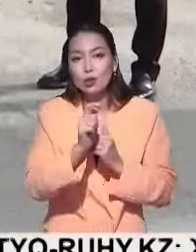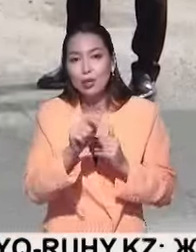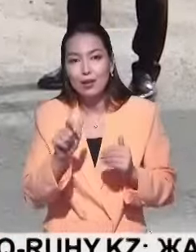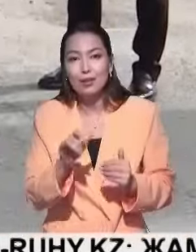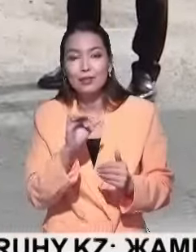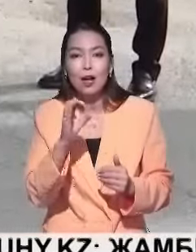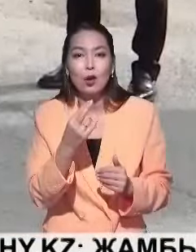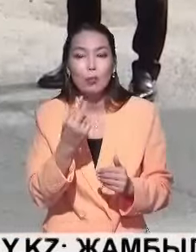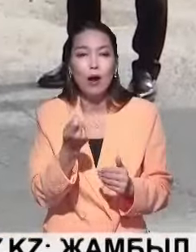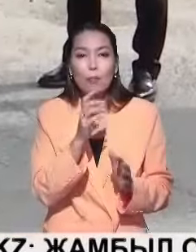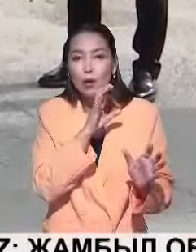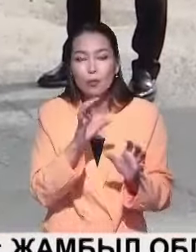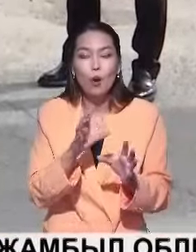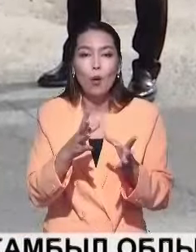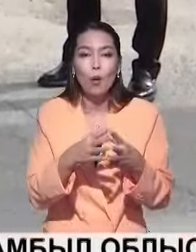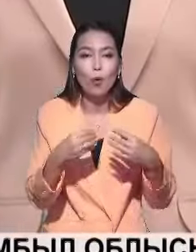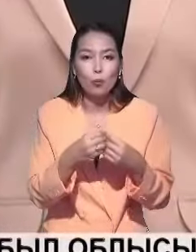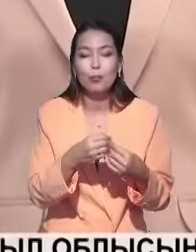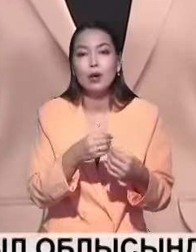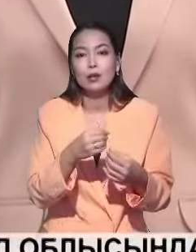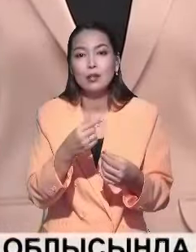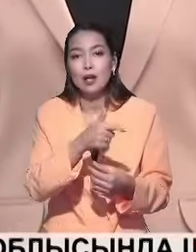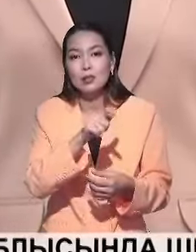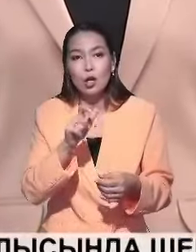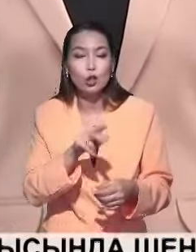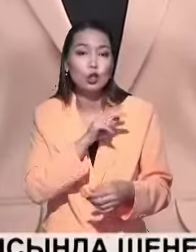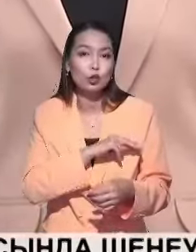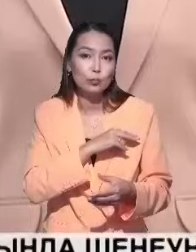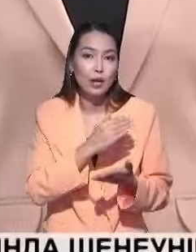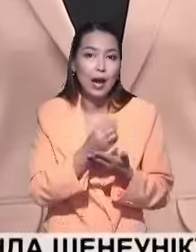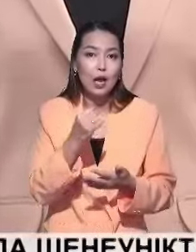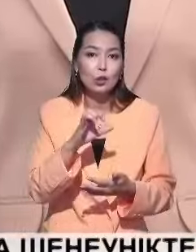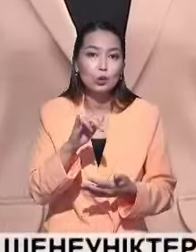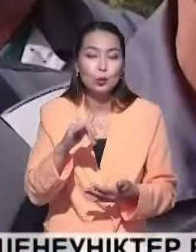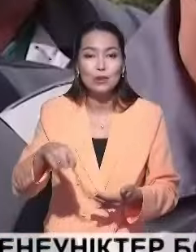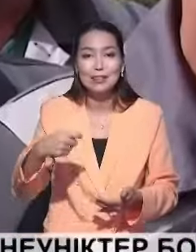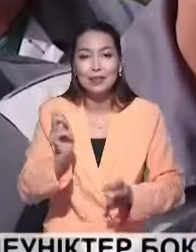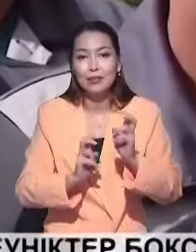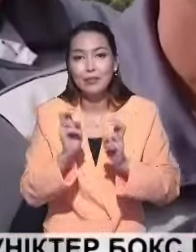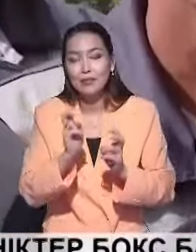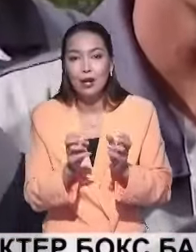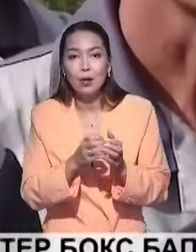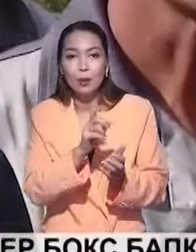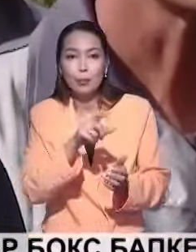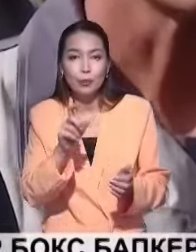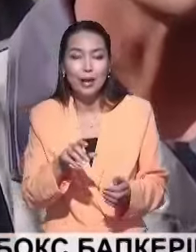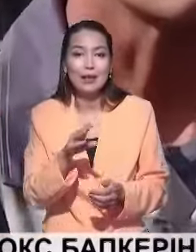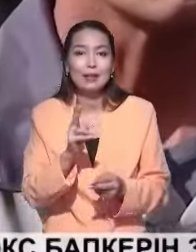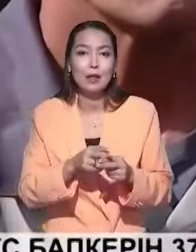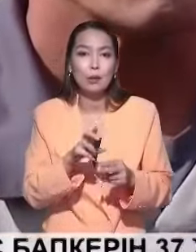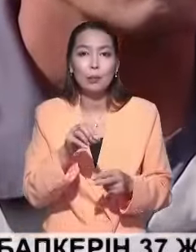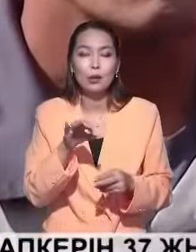және әлеуметтік аз қамтылған санаттағы азаматтар жұмыс істейтін Айсылу тігін фабрикасының ұжымымен және темір-бетон